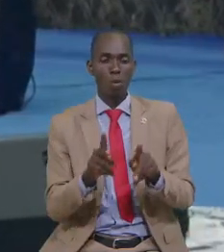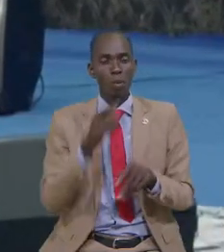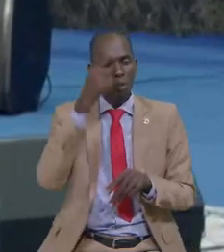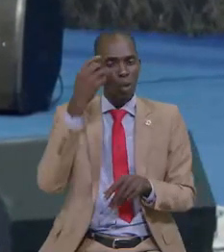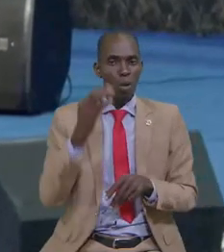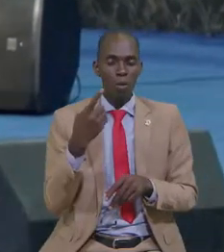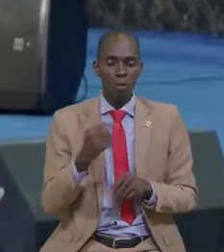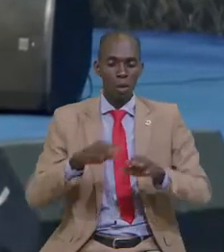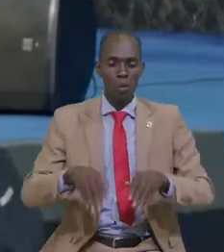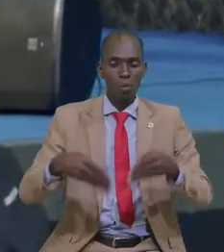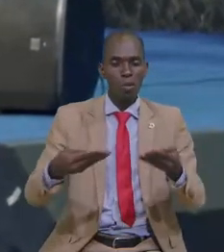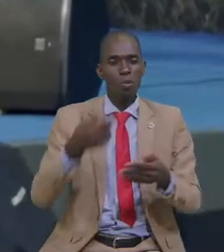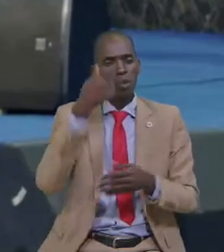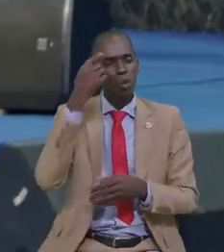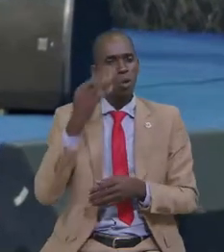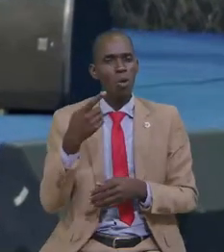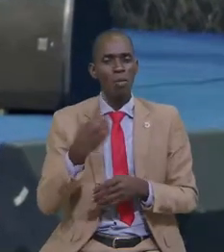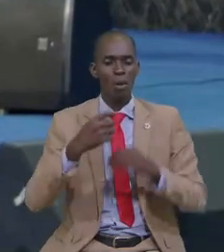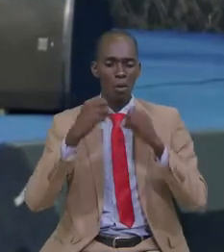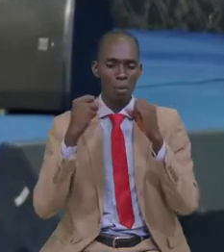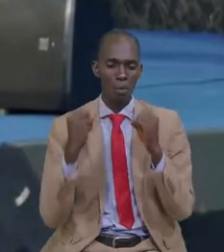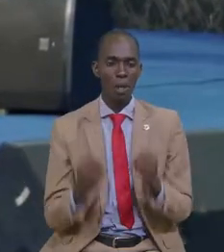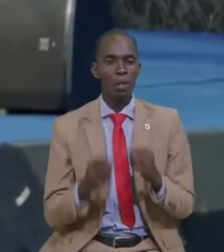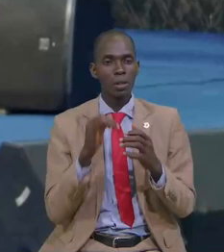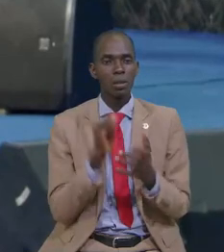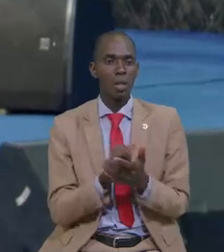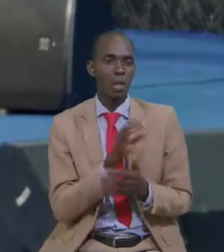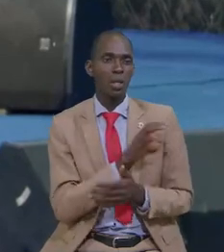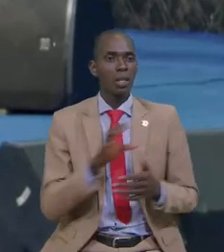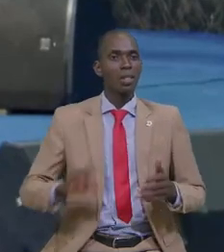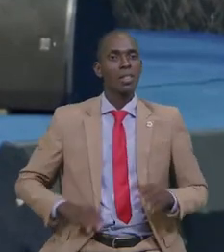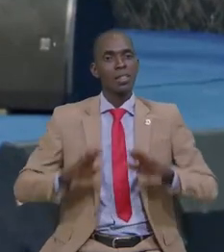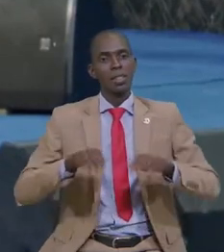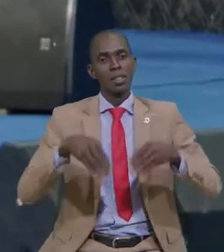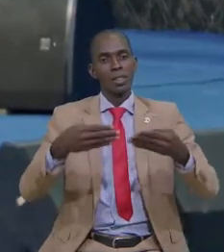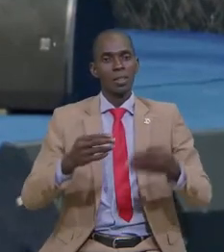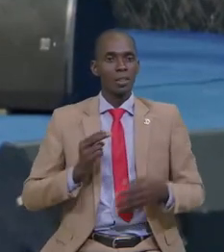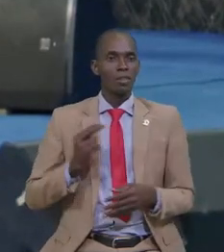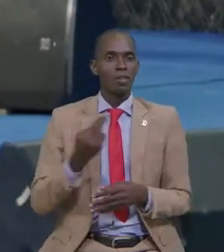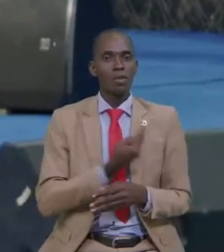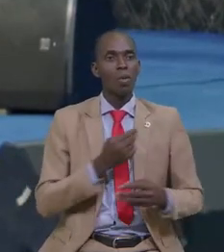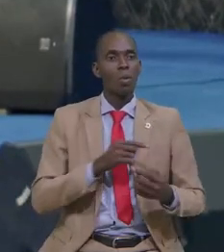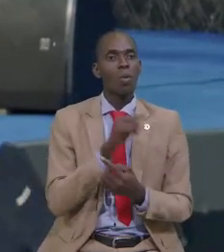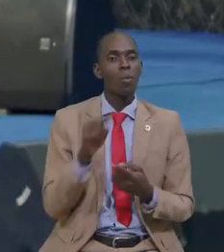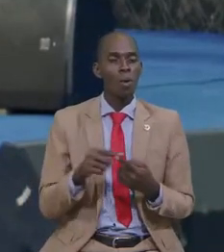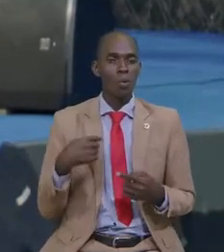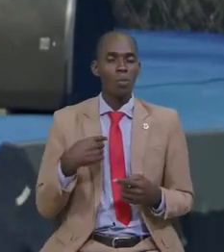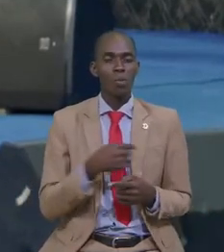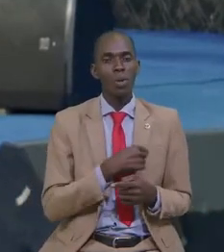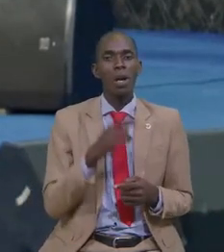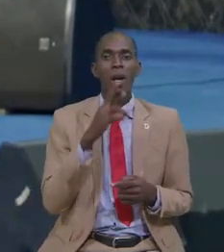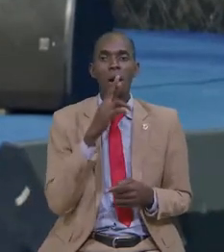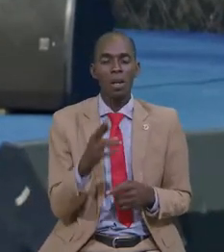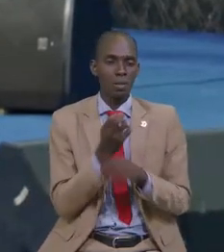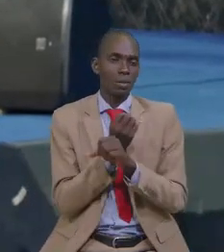des privilèges, à cause des provisions, à cause de la puissance que Christ nous donne lorsque